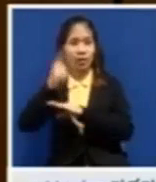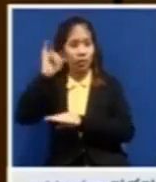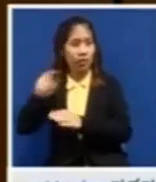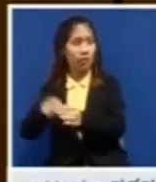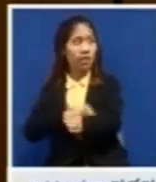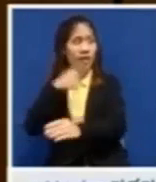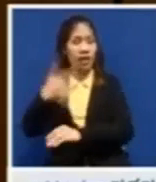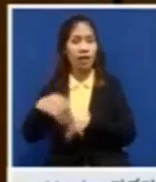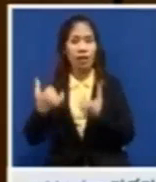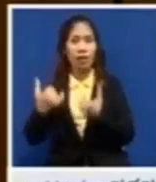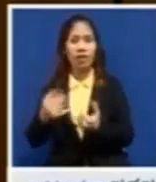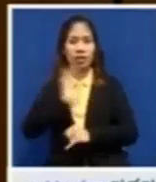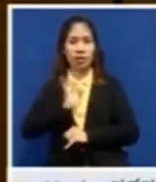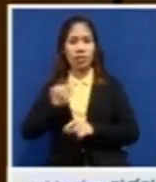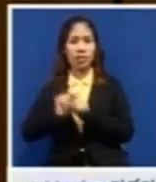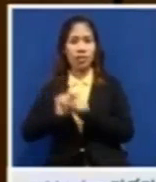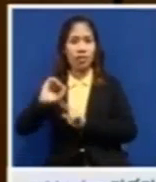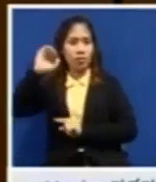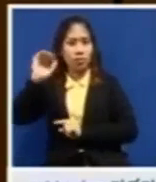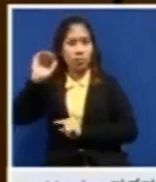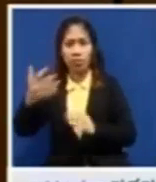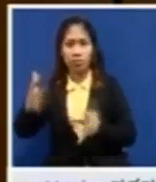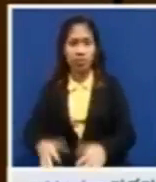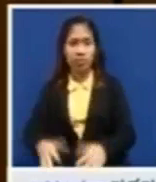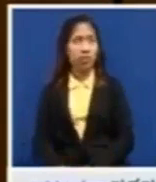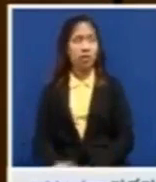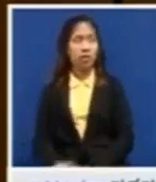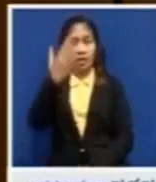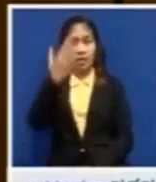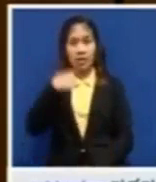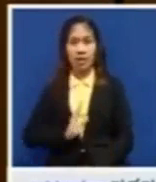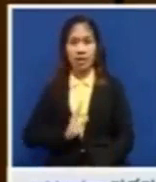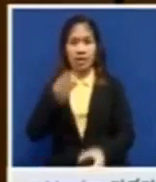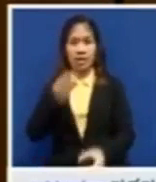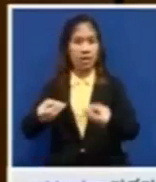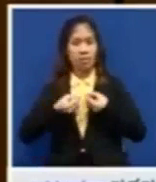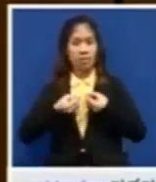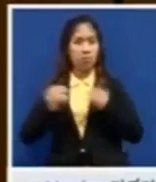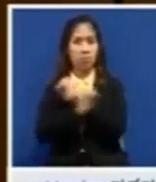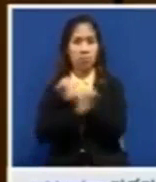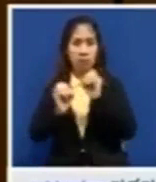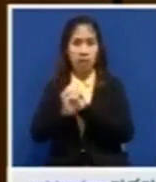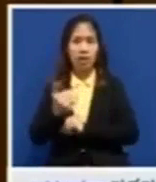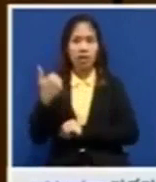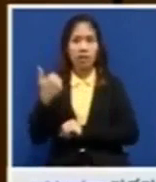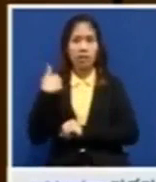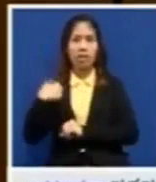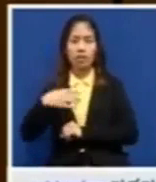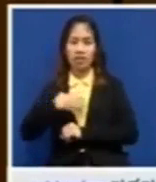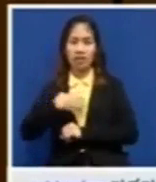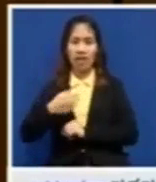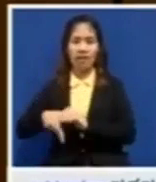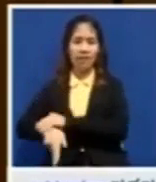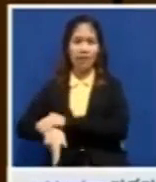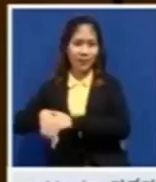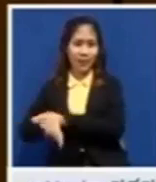วันนี้ถือว่าไม่เป็นรุ่นพี่ผม โอเค นะครับเพราะท่านไม่เคยให้เกียรติผมเลยท่านบอกว่าชักปืนยิงผมจากวันโน้นถ้าท่าน